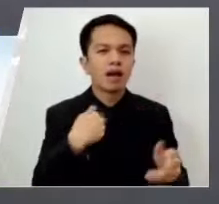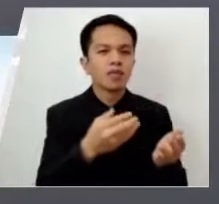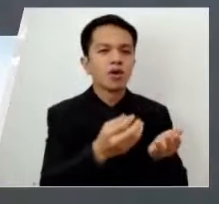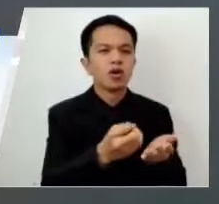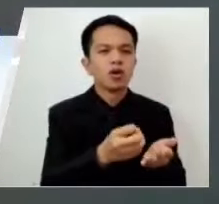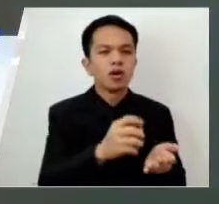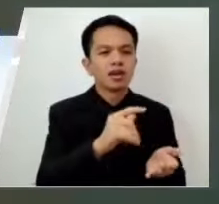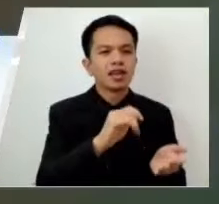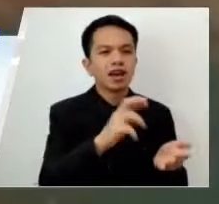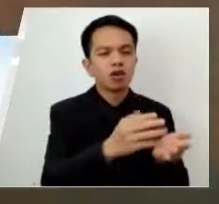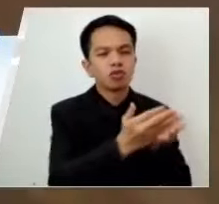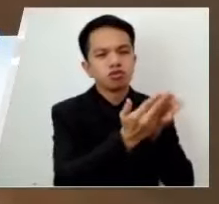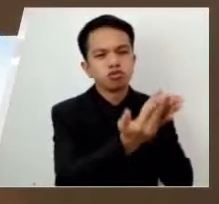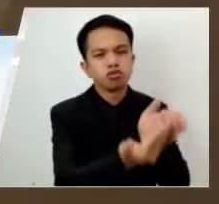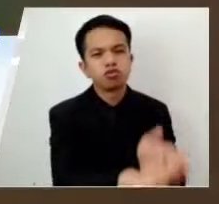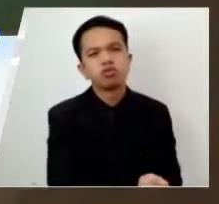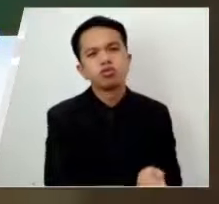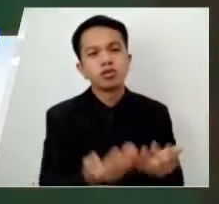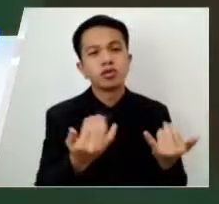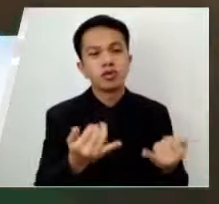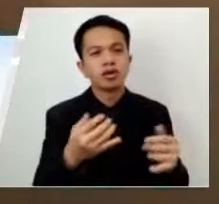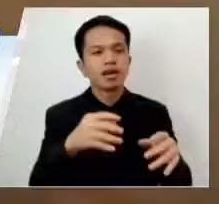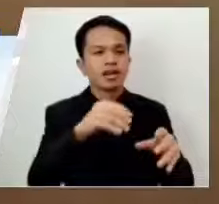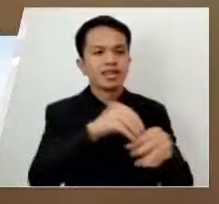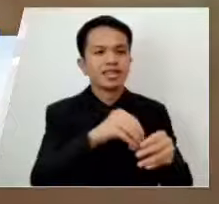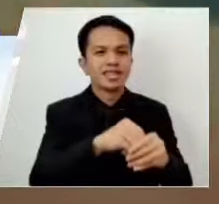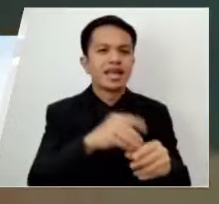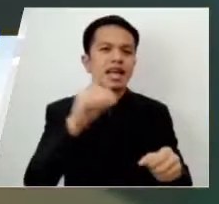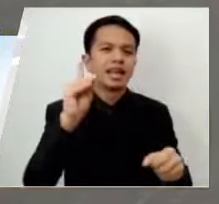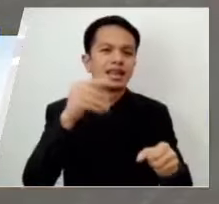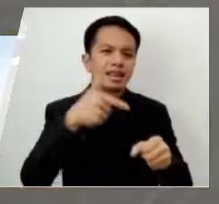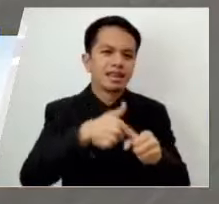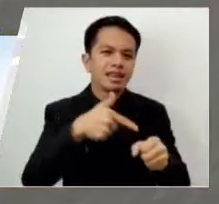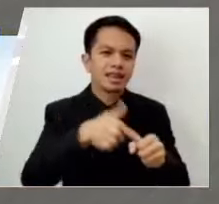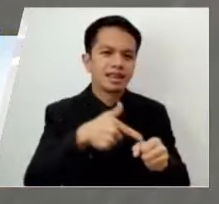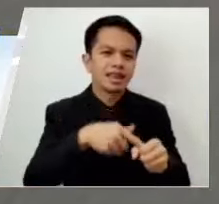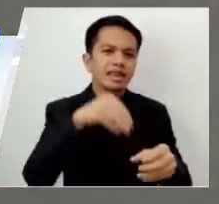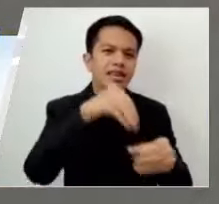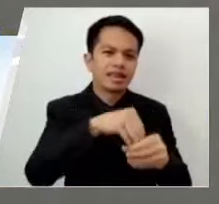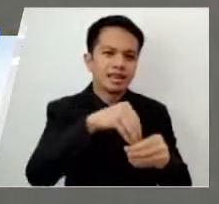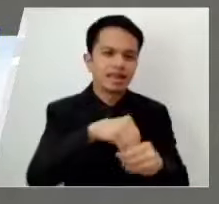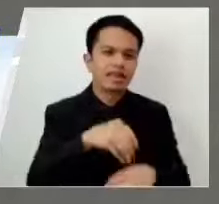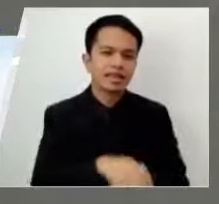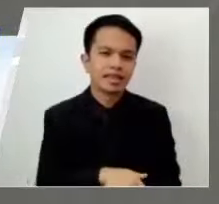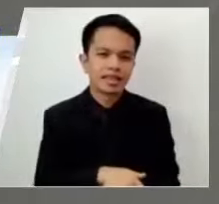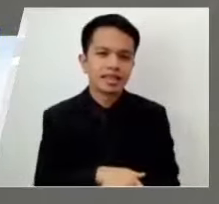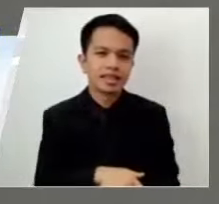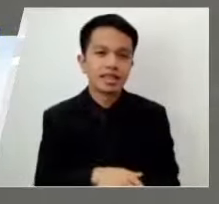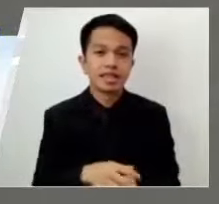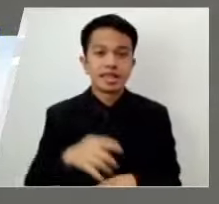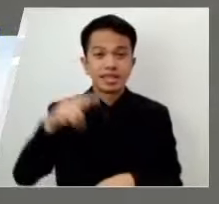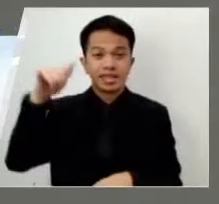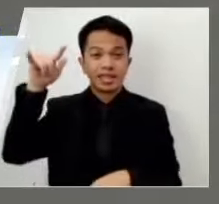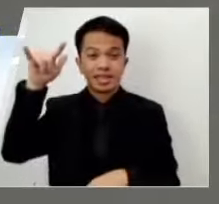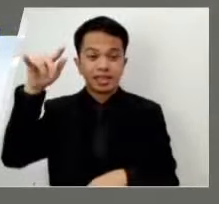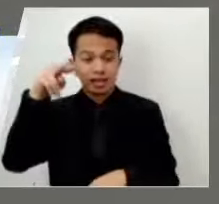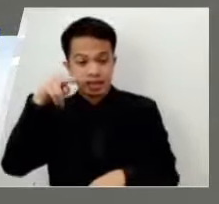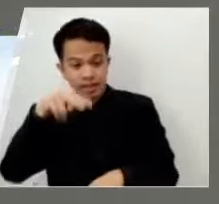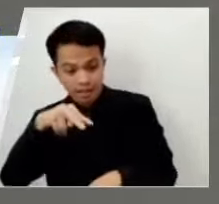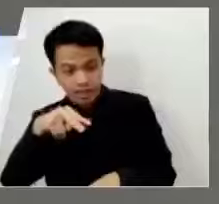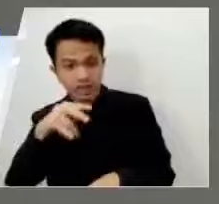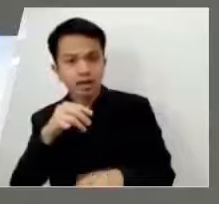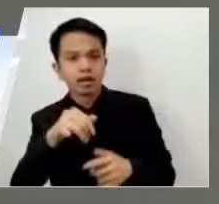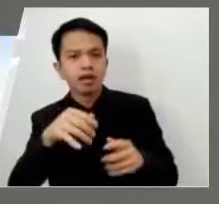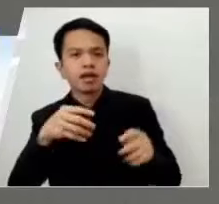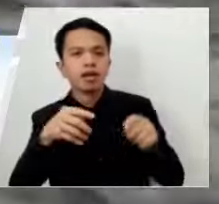dalang 5,500 liters ng diesel ang MT Jason Bradley. Mula sa ere, tila antenang nakaangat sa dagat ang